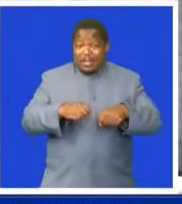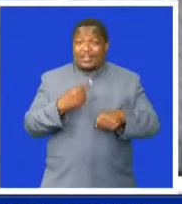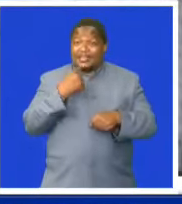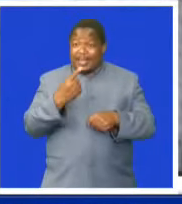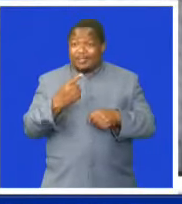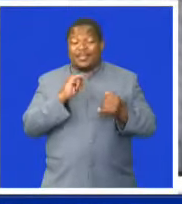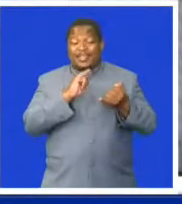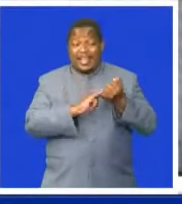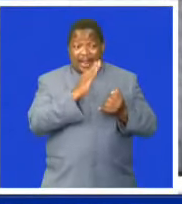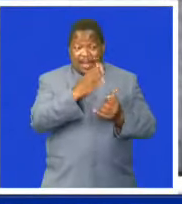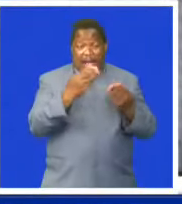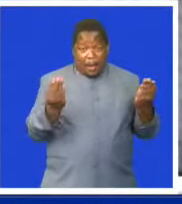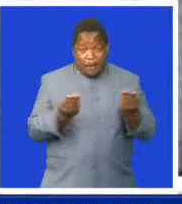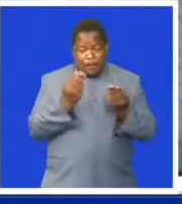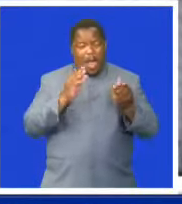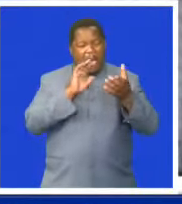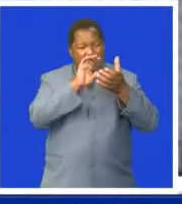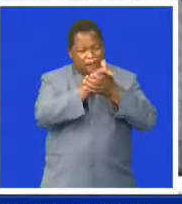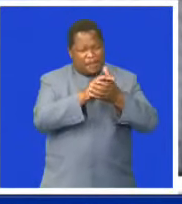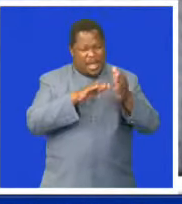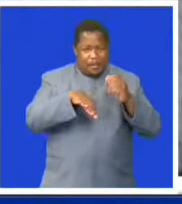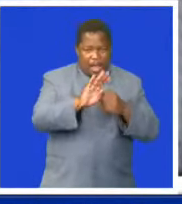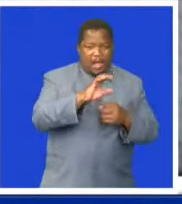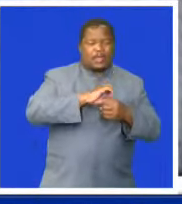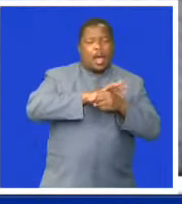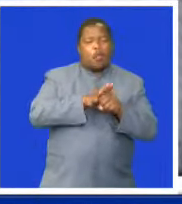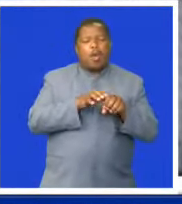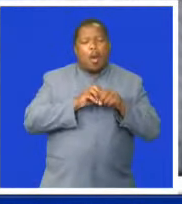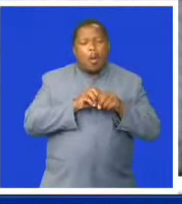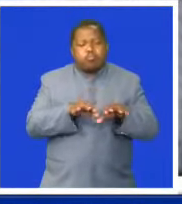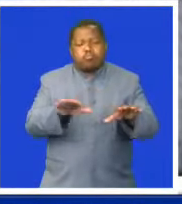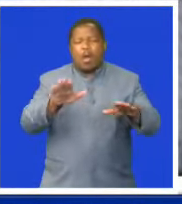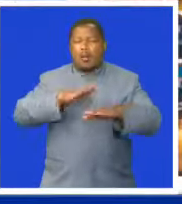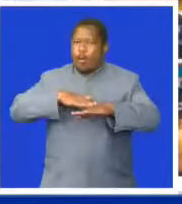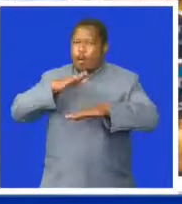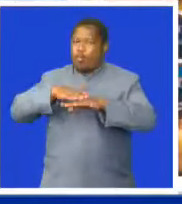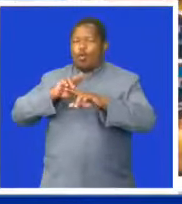we-COVID-19. Etindzabeni kubika Thembelihle Magutshwa Thombe Ngithemba Shaba nguye esiteki.